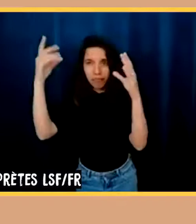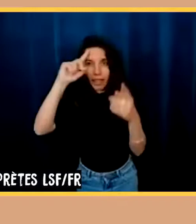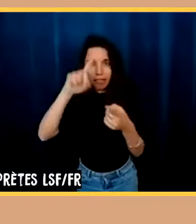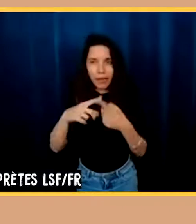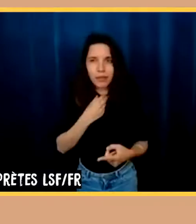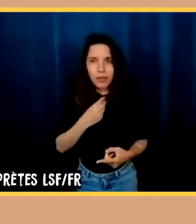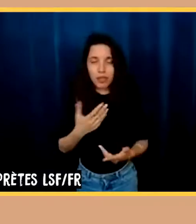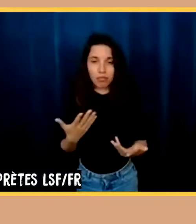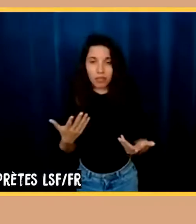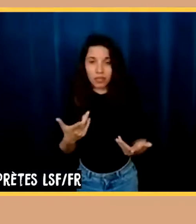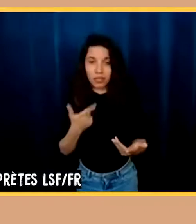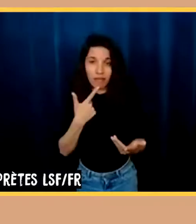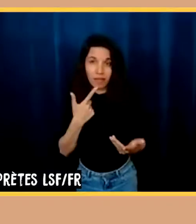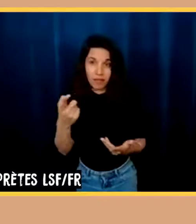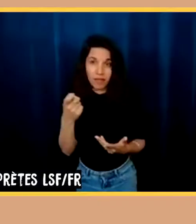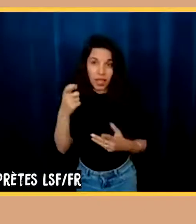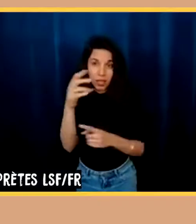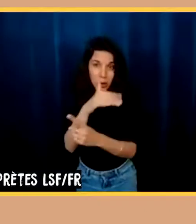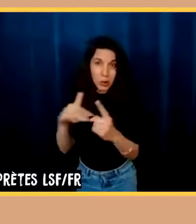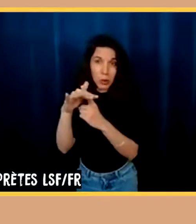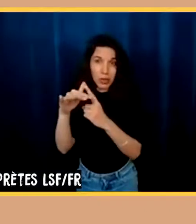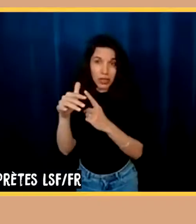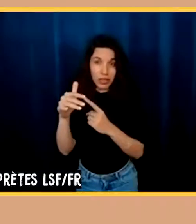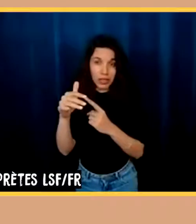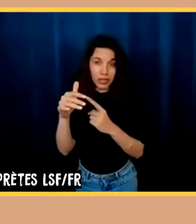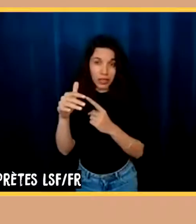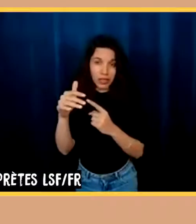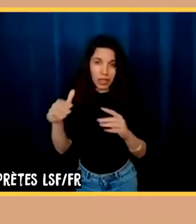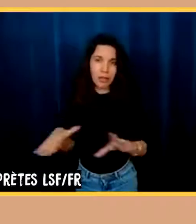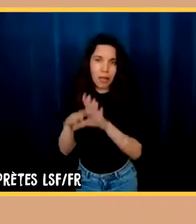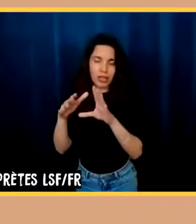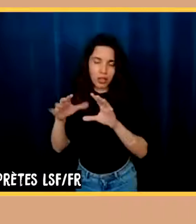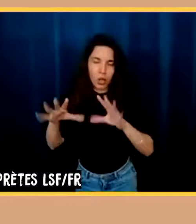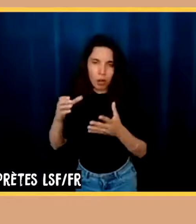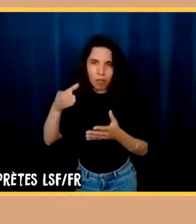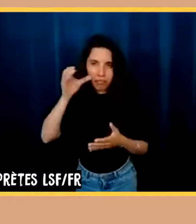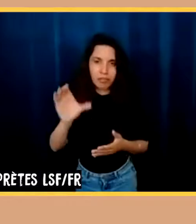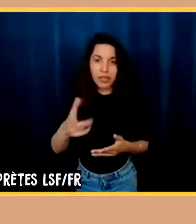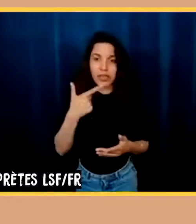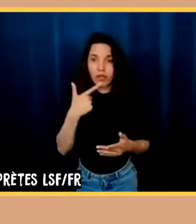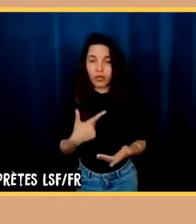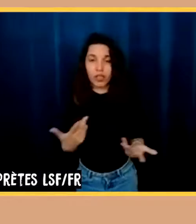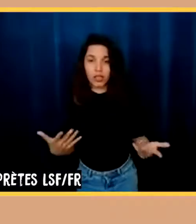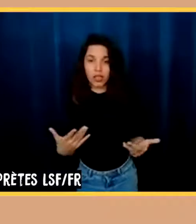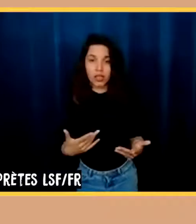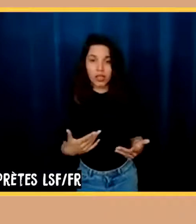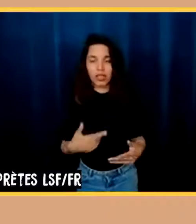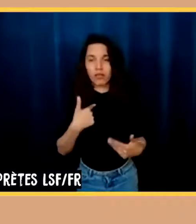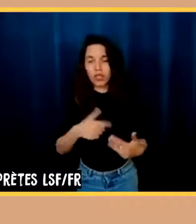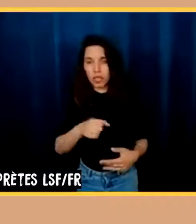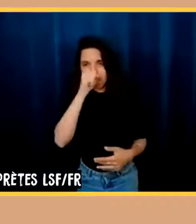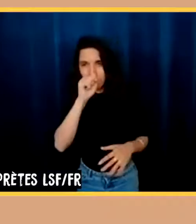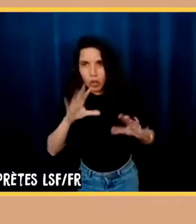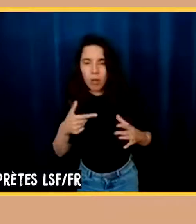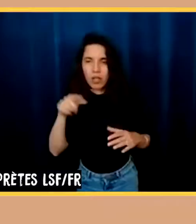l'image que la société dans laquelle on vit transmet, c'est-à-dire que c'est un rapport sexuel, c'est une pénétration, à